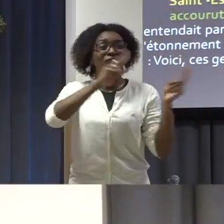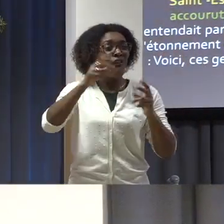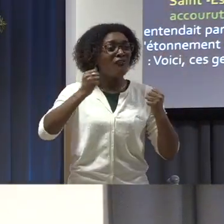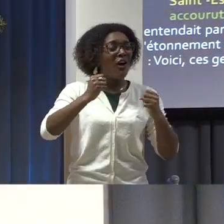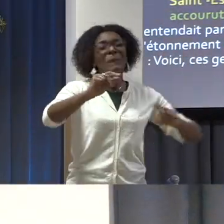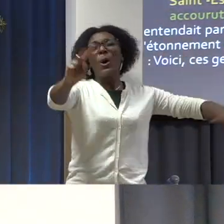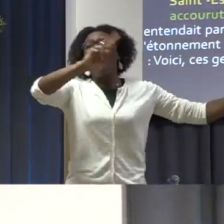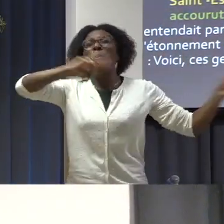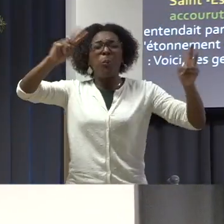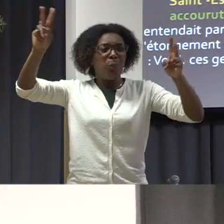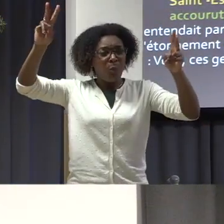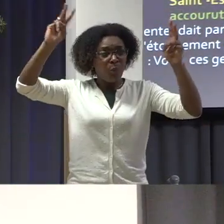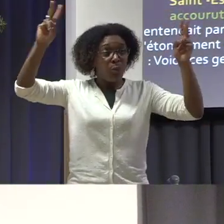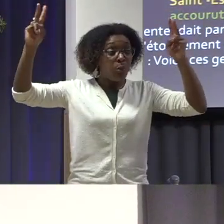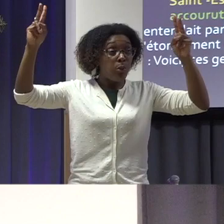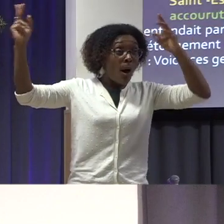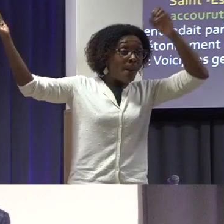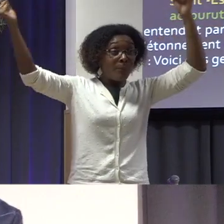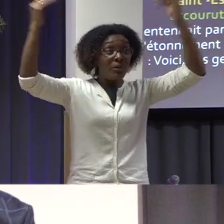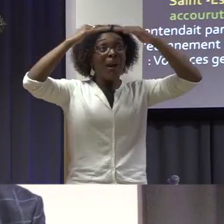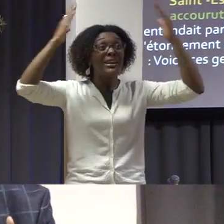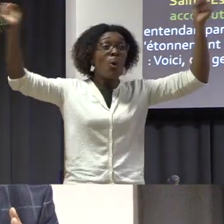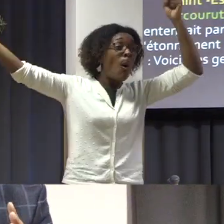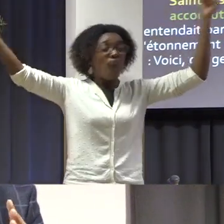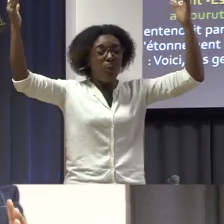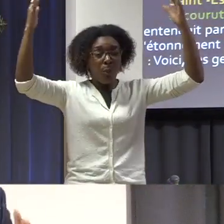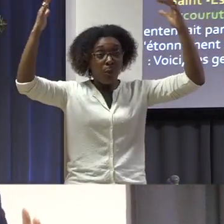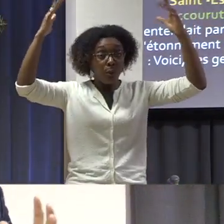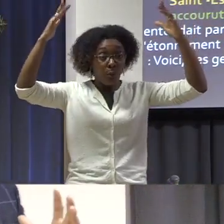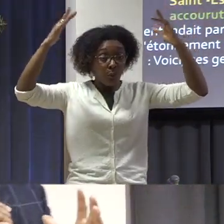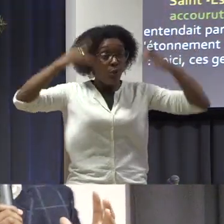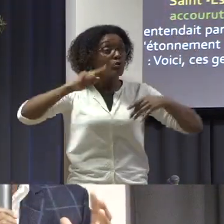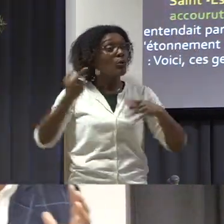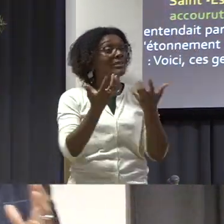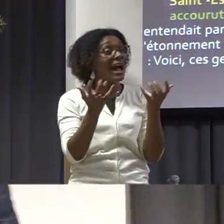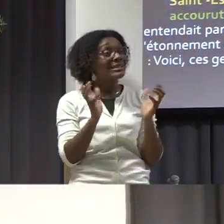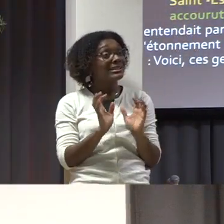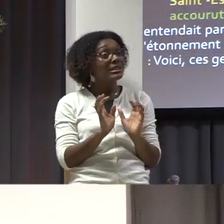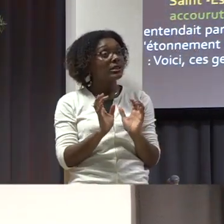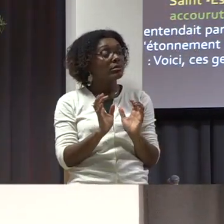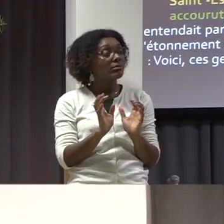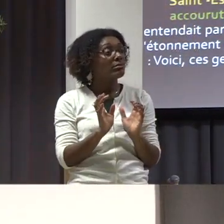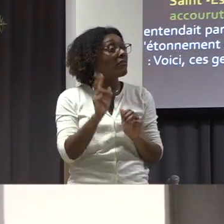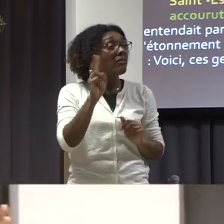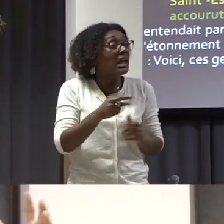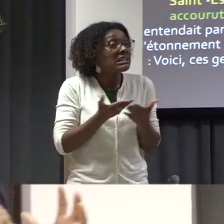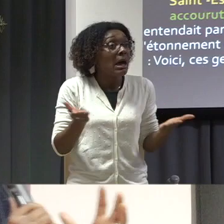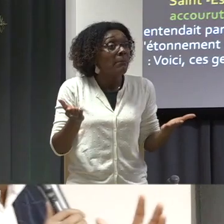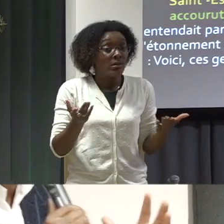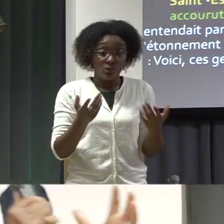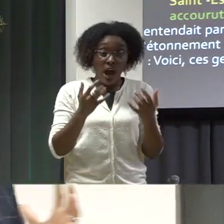et il remplit toute la maison il était assis voyez ils n'avaient pas grand chose il était la